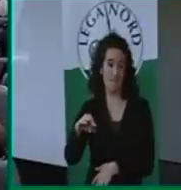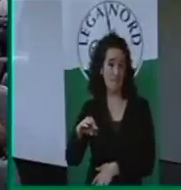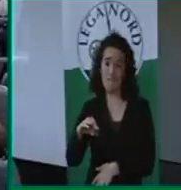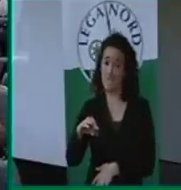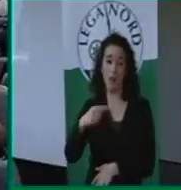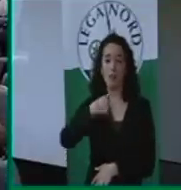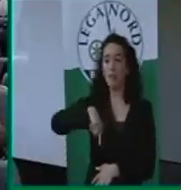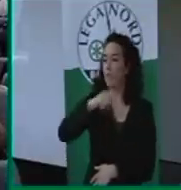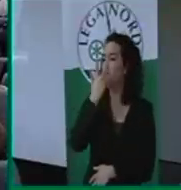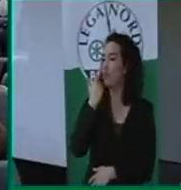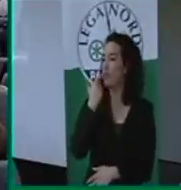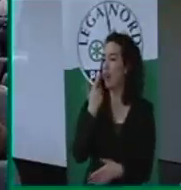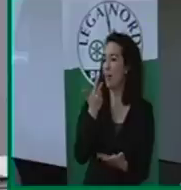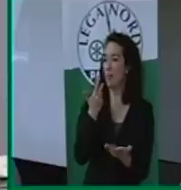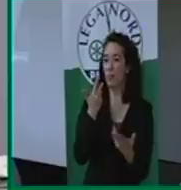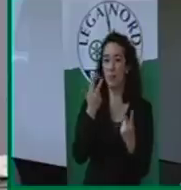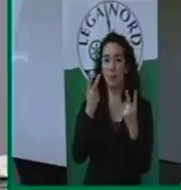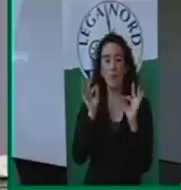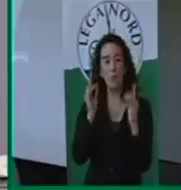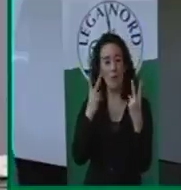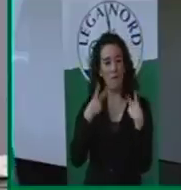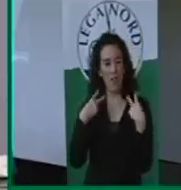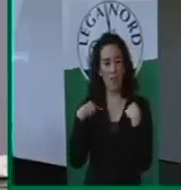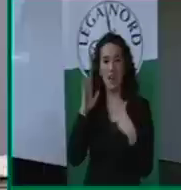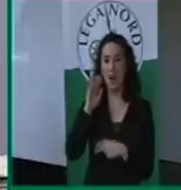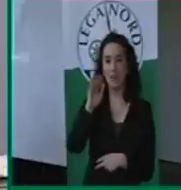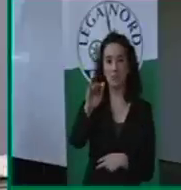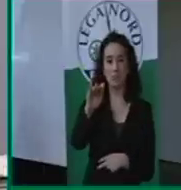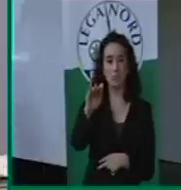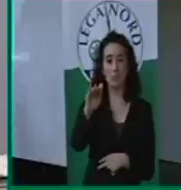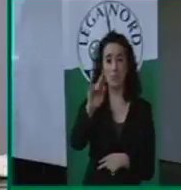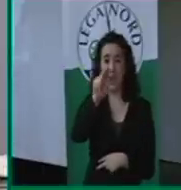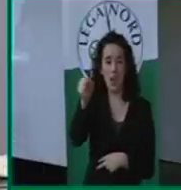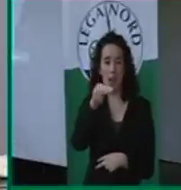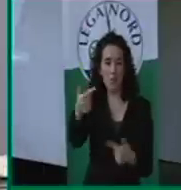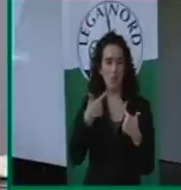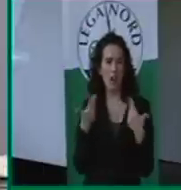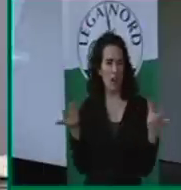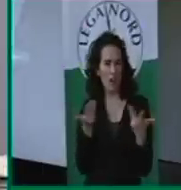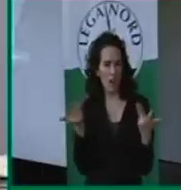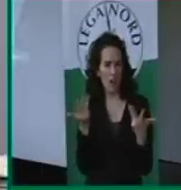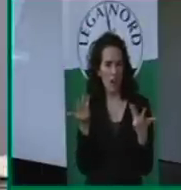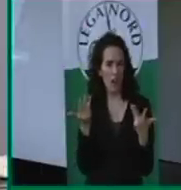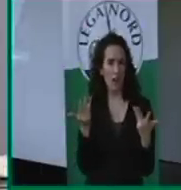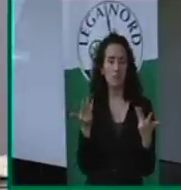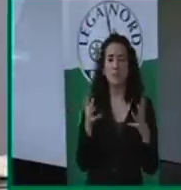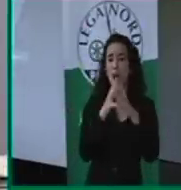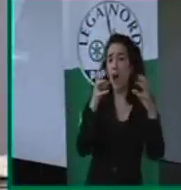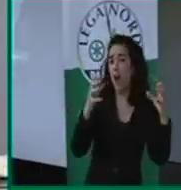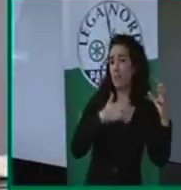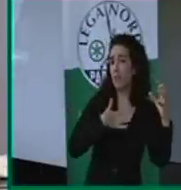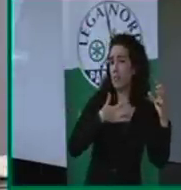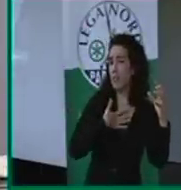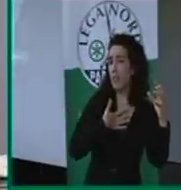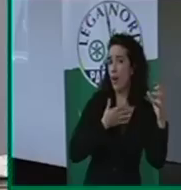raccontare invece cosa è stato nella nostra quotidianità cosa è stato invece per il nostro sistema produttivo che era l'unico